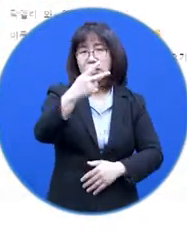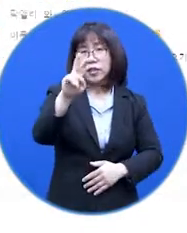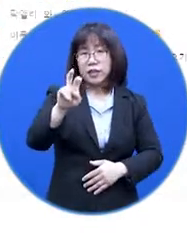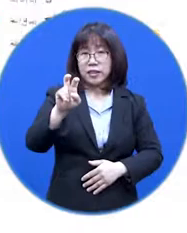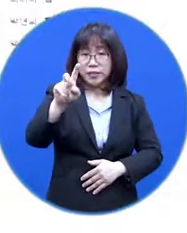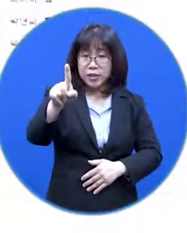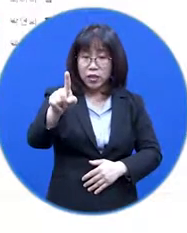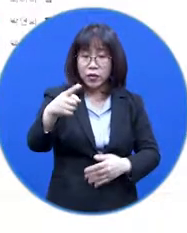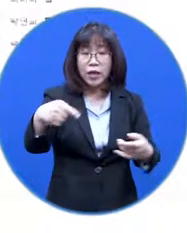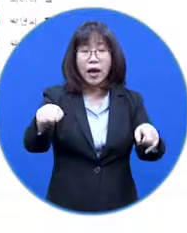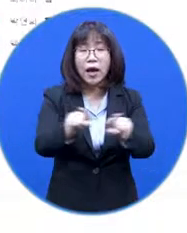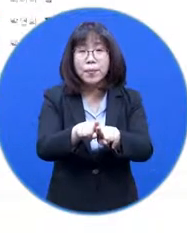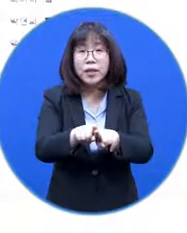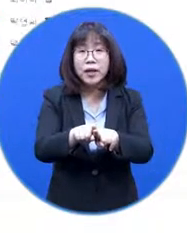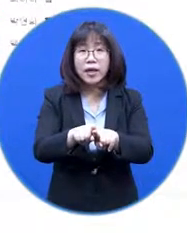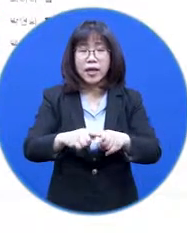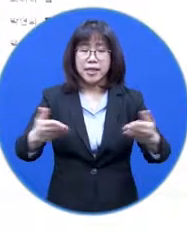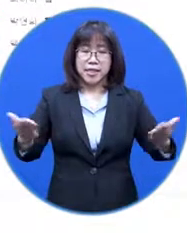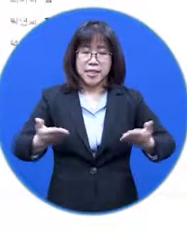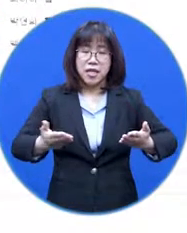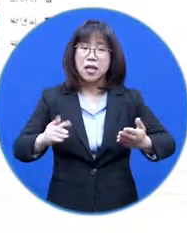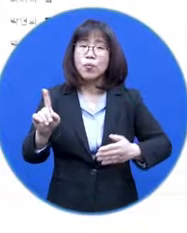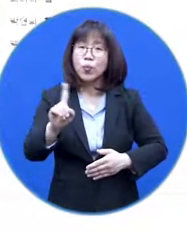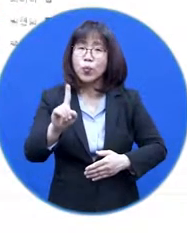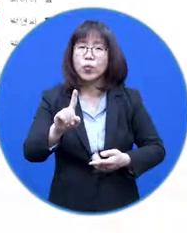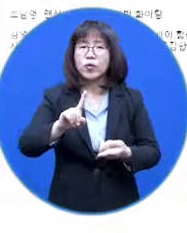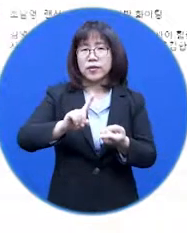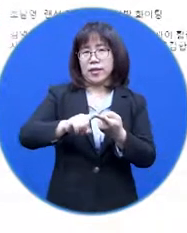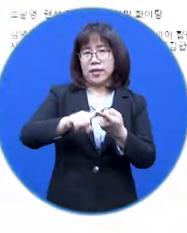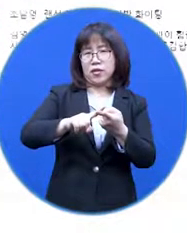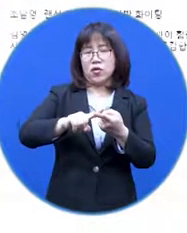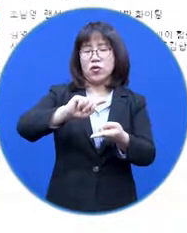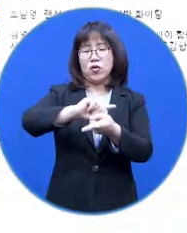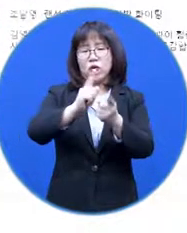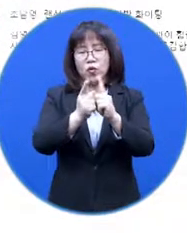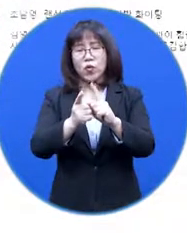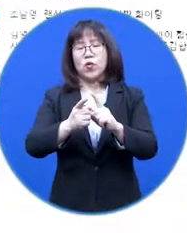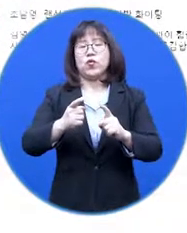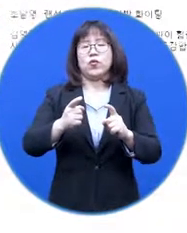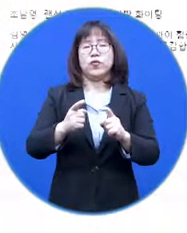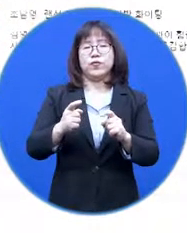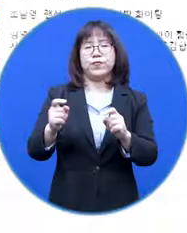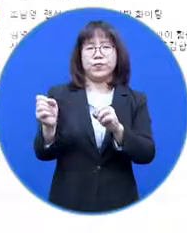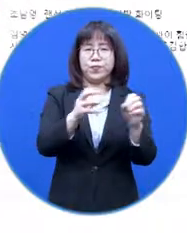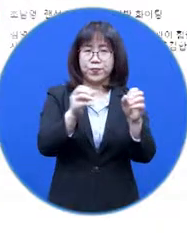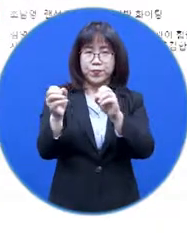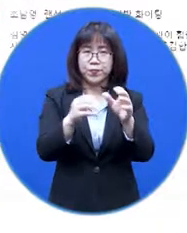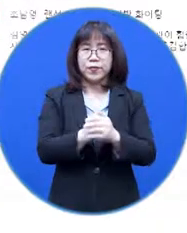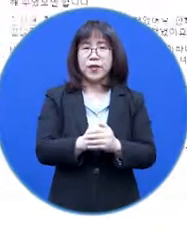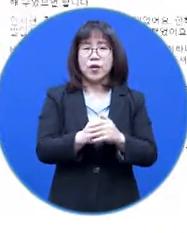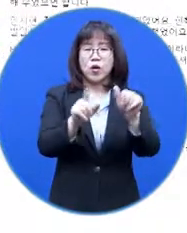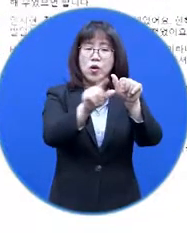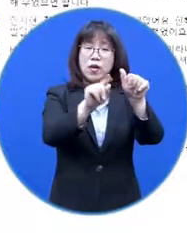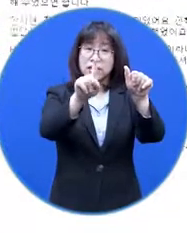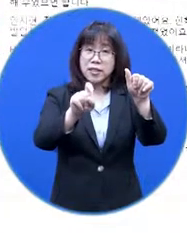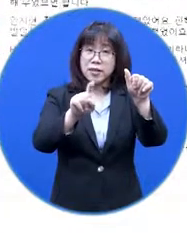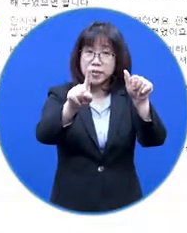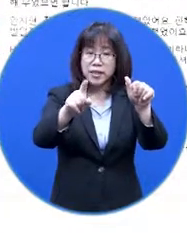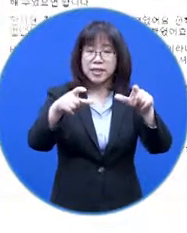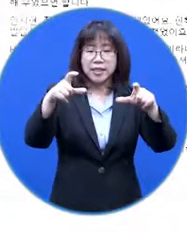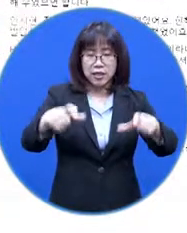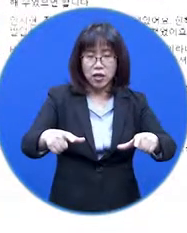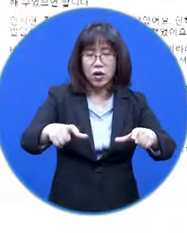2021년에 민관이 함께 추진할 지역사회 현안 협치 과제도 자유롭게 발굴됐습니다.